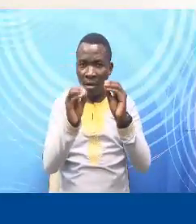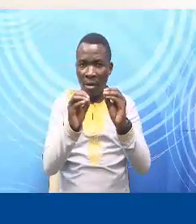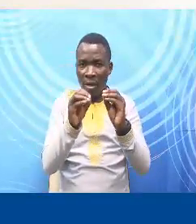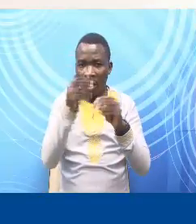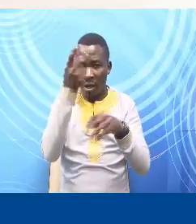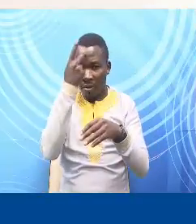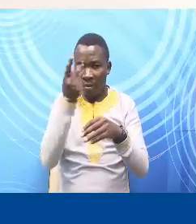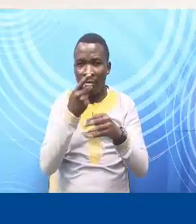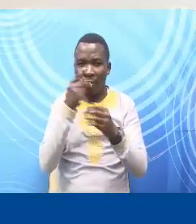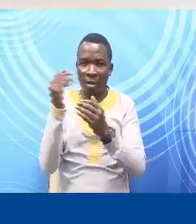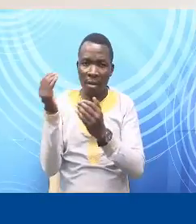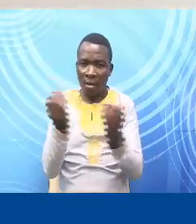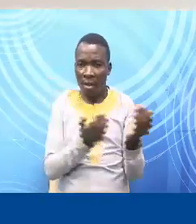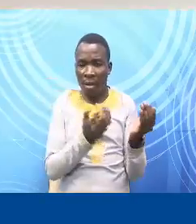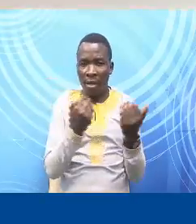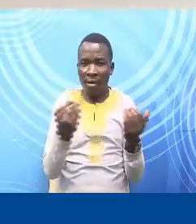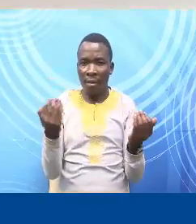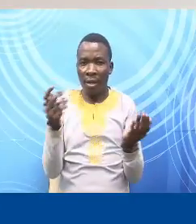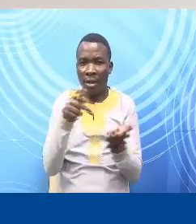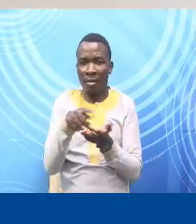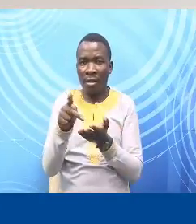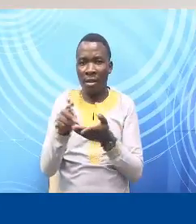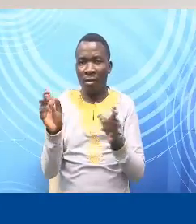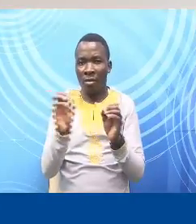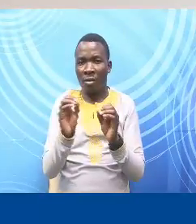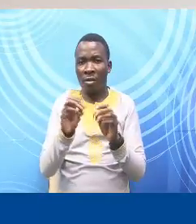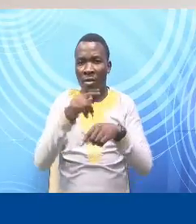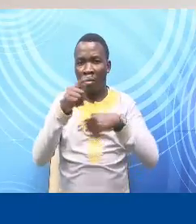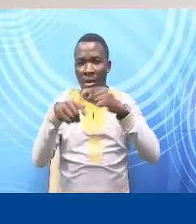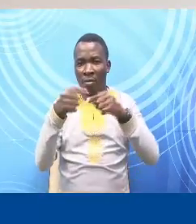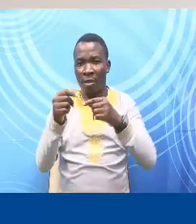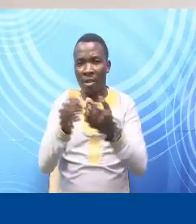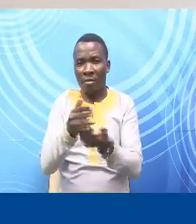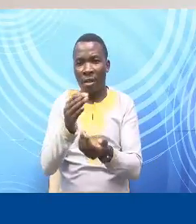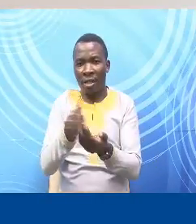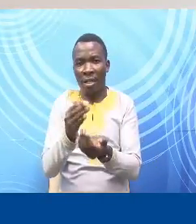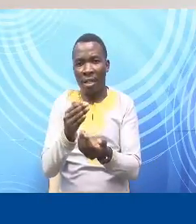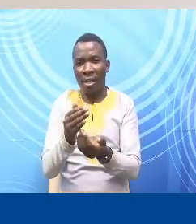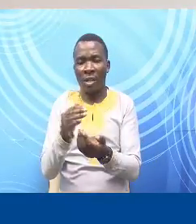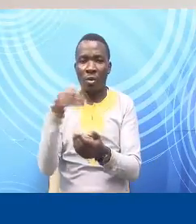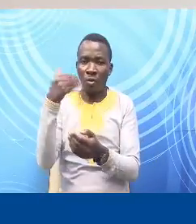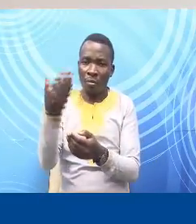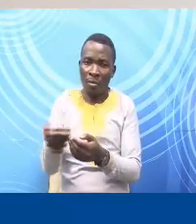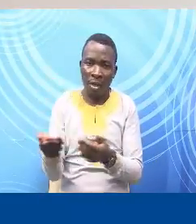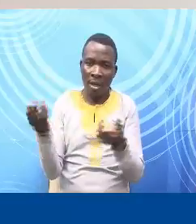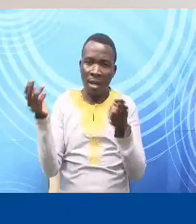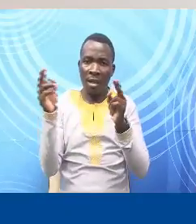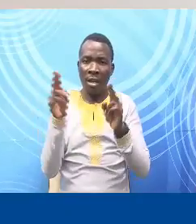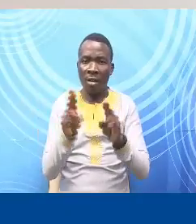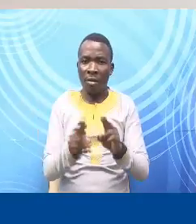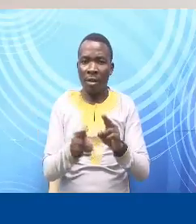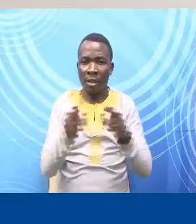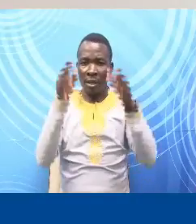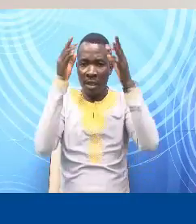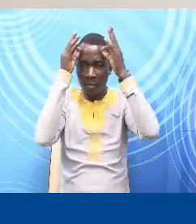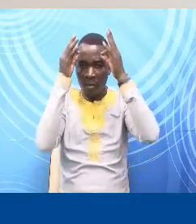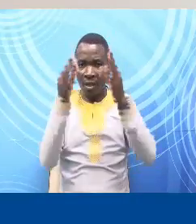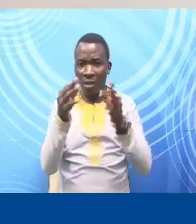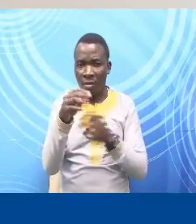abana batarishyumye amafaranga y'ishuri dukomeza kubarera haba hajeho imyanzuro